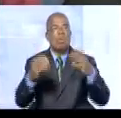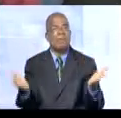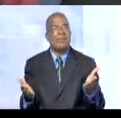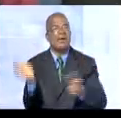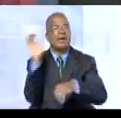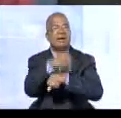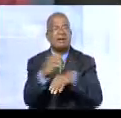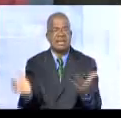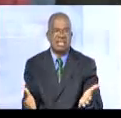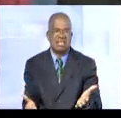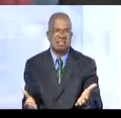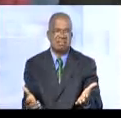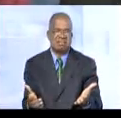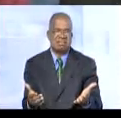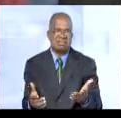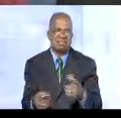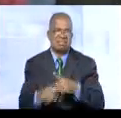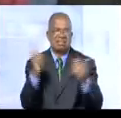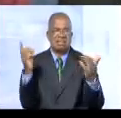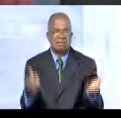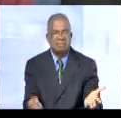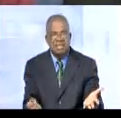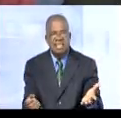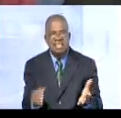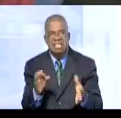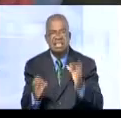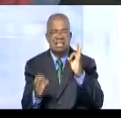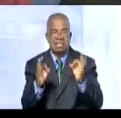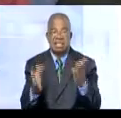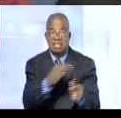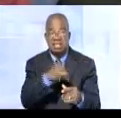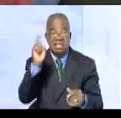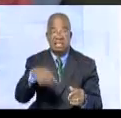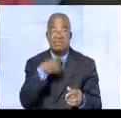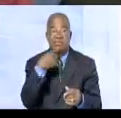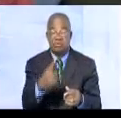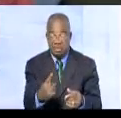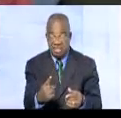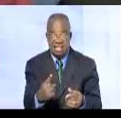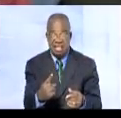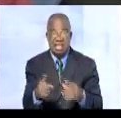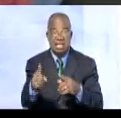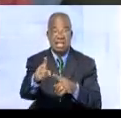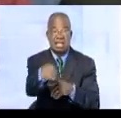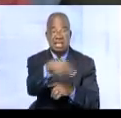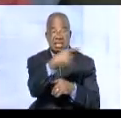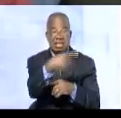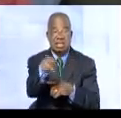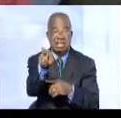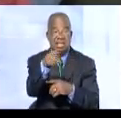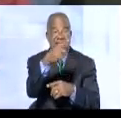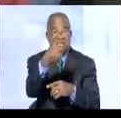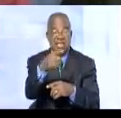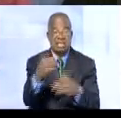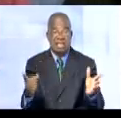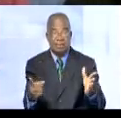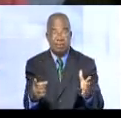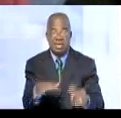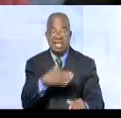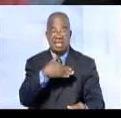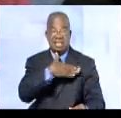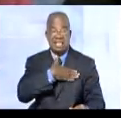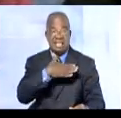en 2015, si possible. Ce qu'il peut leur donner, il aura à savoir que le drapeau qui est sur leur poitrine, le toit qui est sur leur poitrine là, c'est les grands frères qui ont mis là-dessus, il